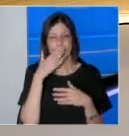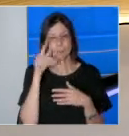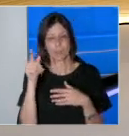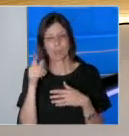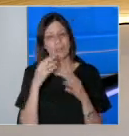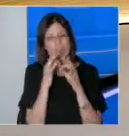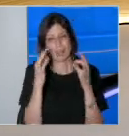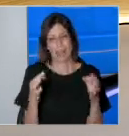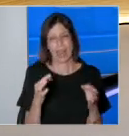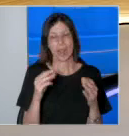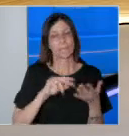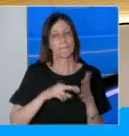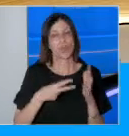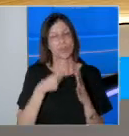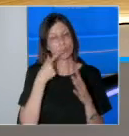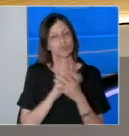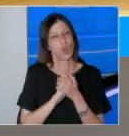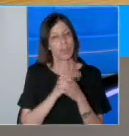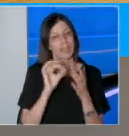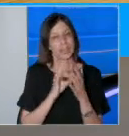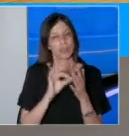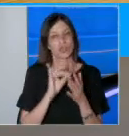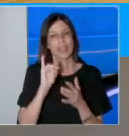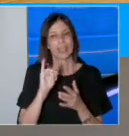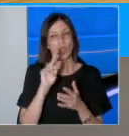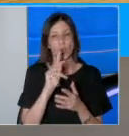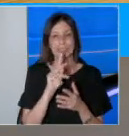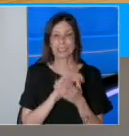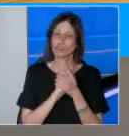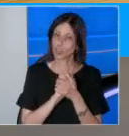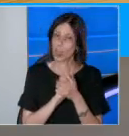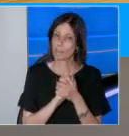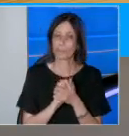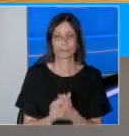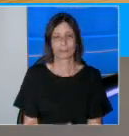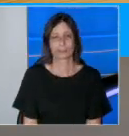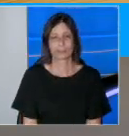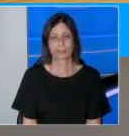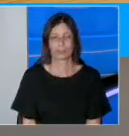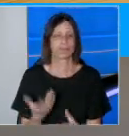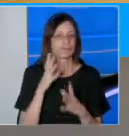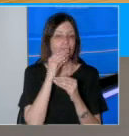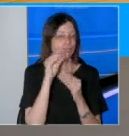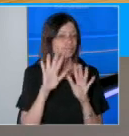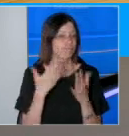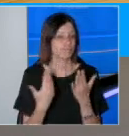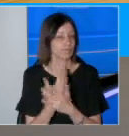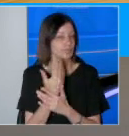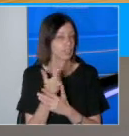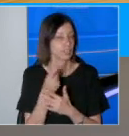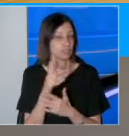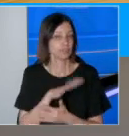אנחנו תחילה כאמור לפוליטיקה. אומרים שלום לכתבנו יניר קוזין. שלום יניר, ערב טוב. שלום, נדב אלימלך. אז בוא נדבר, מה החדש היום